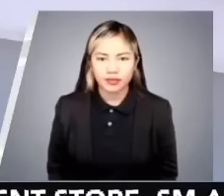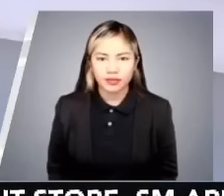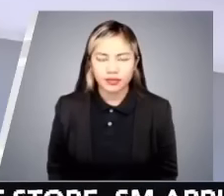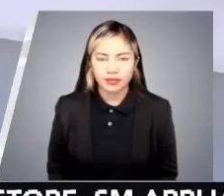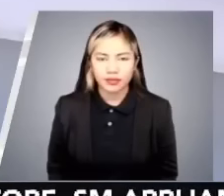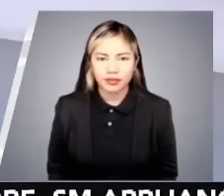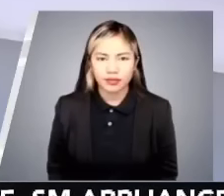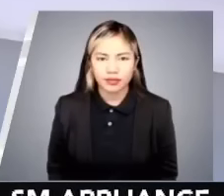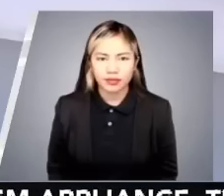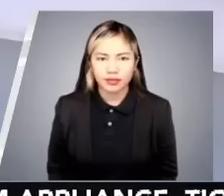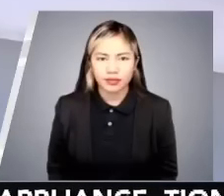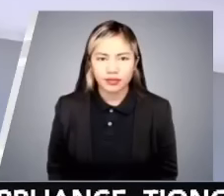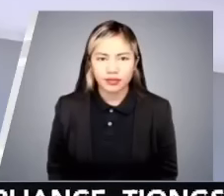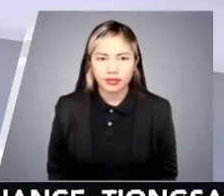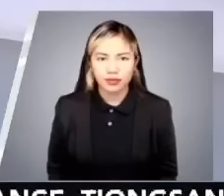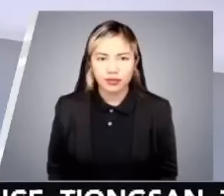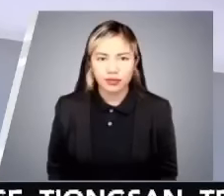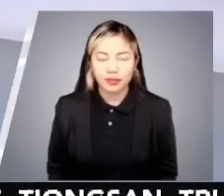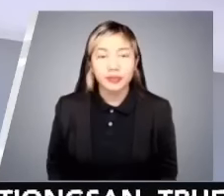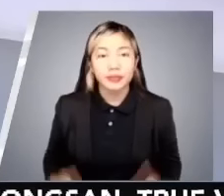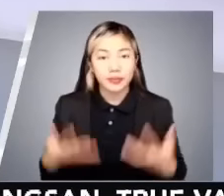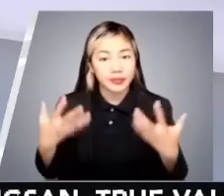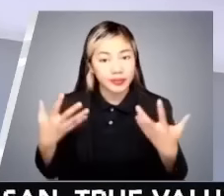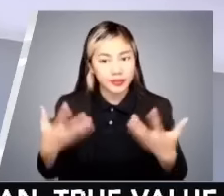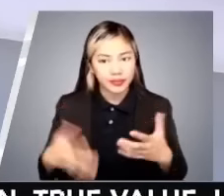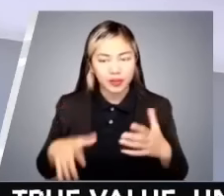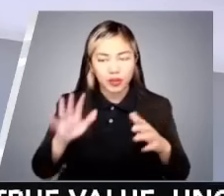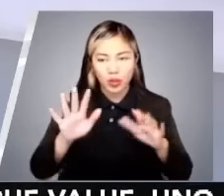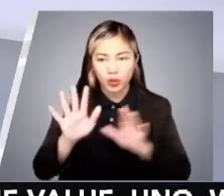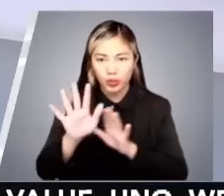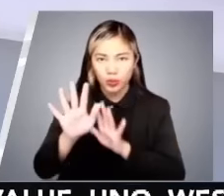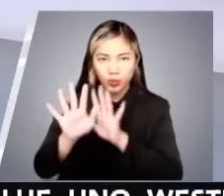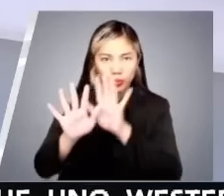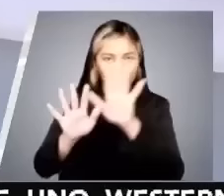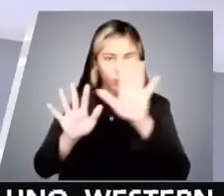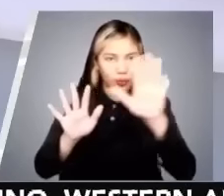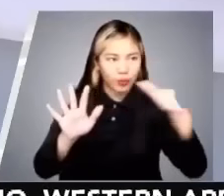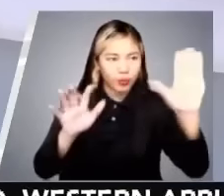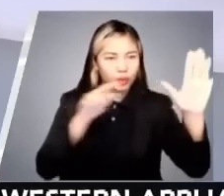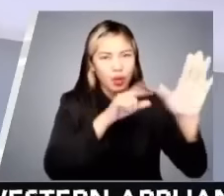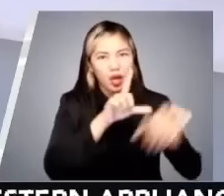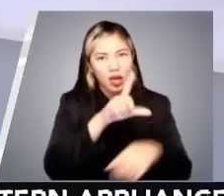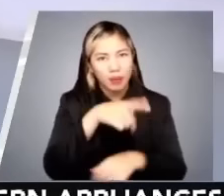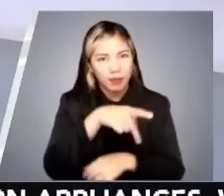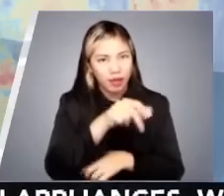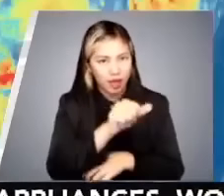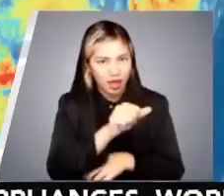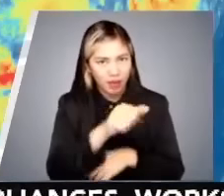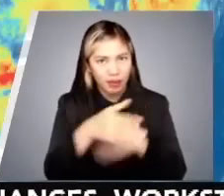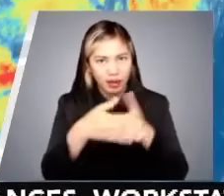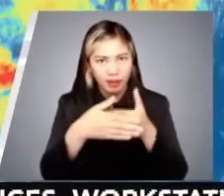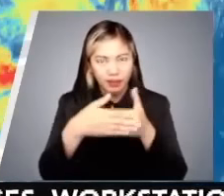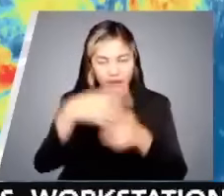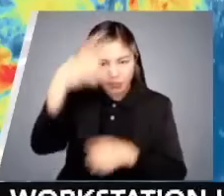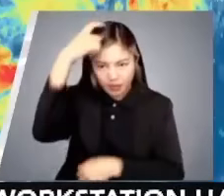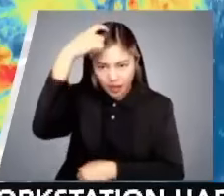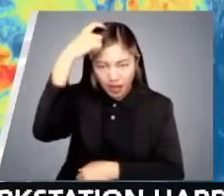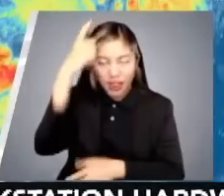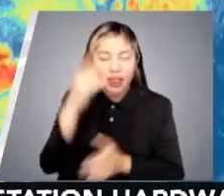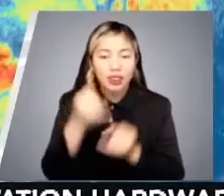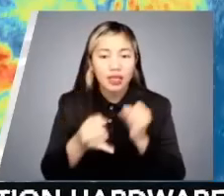Nasa labas na ng Philippine Area of Responsibility ang binabantayang low pressure area malapit sa Batanes. Huling namataan niya ng pag-asa,